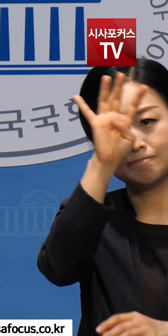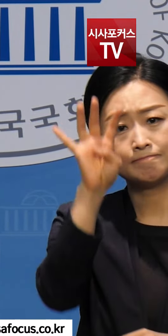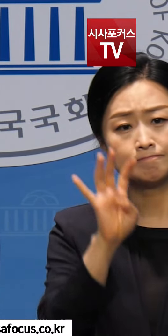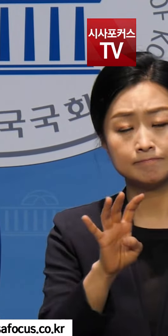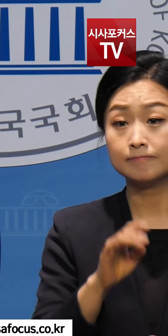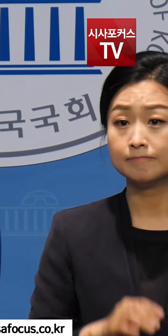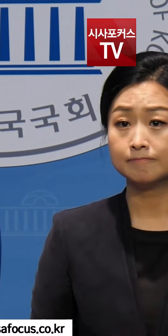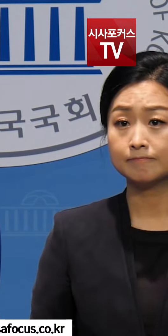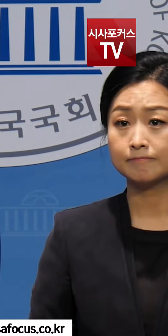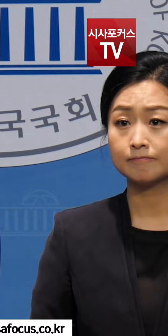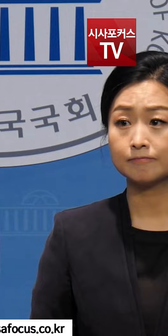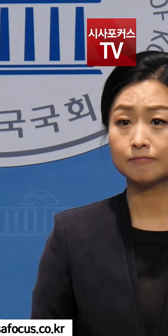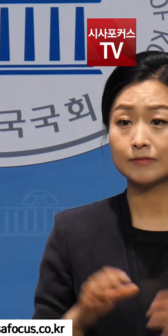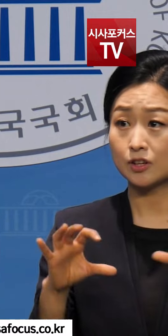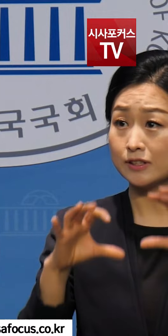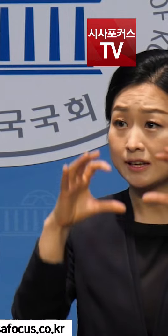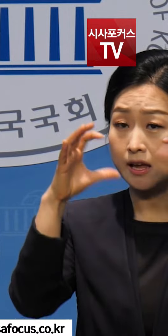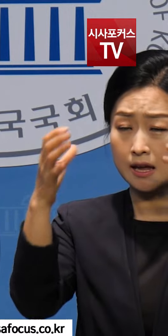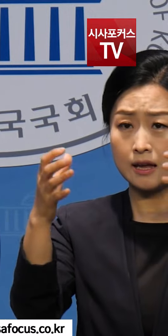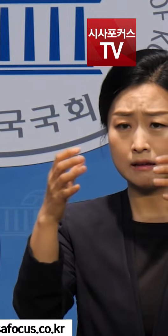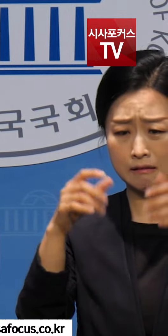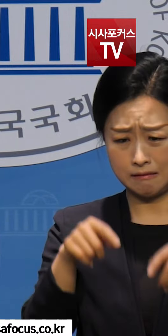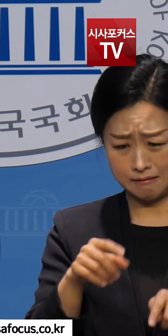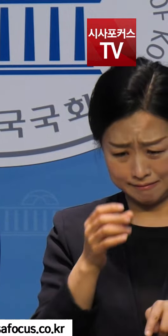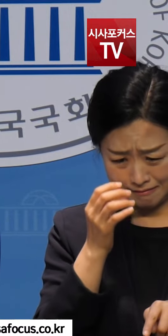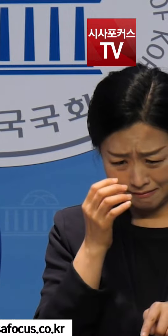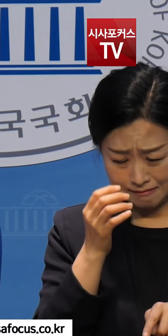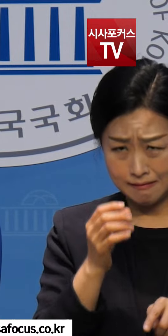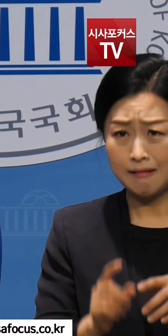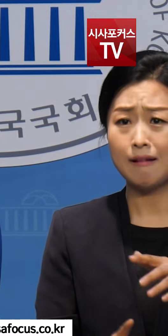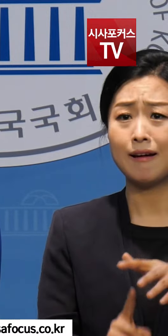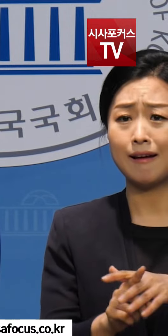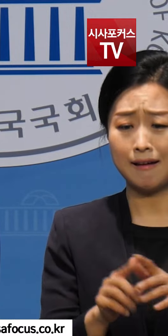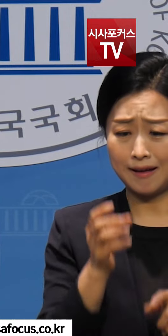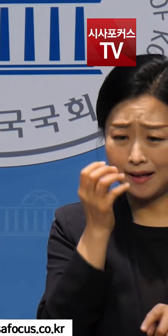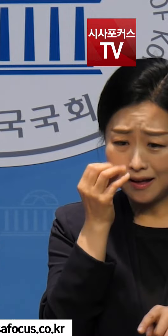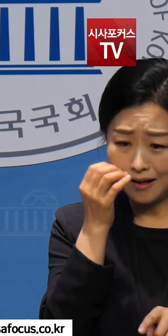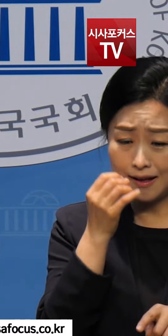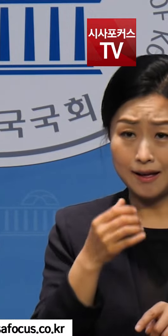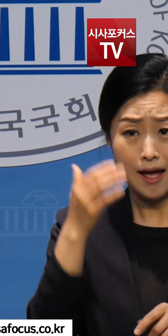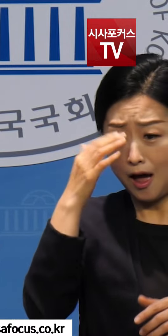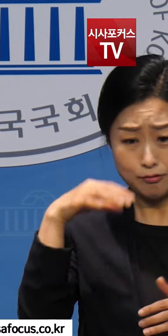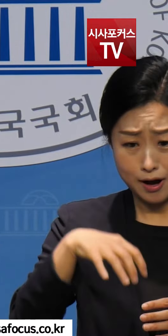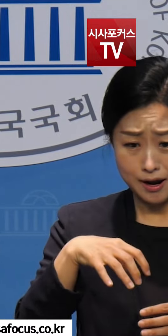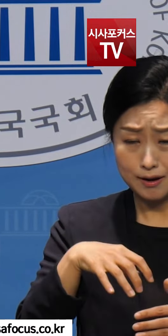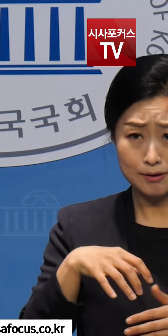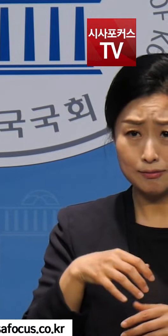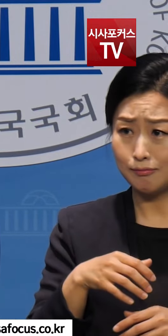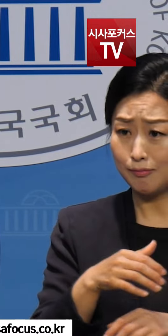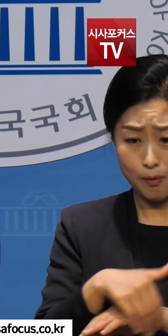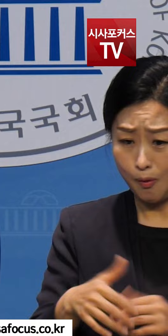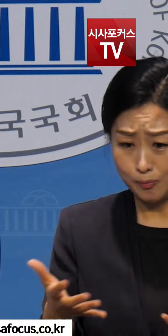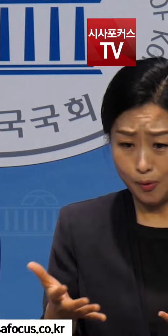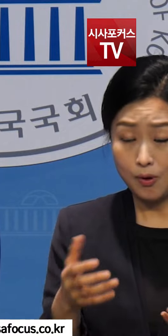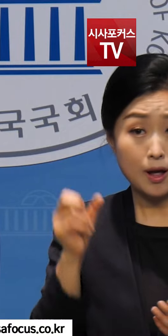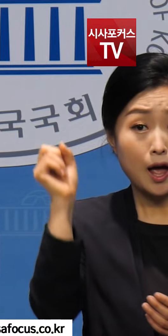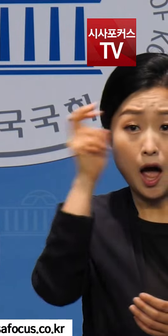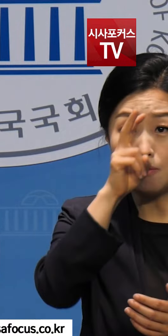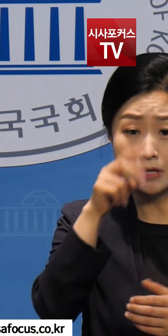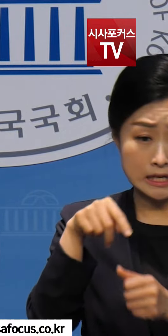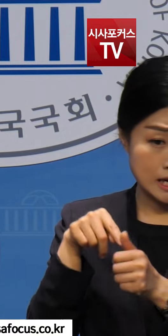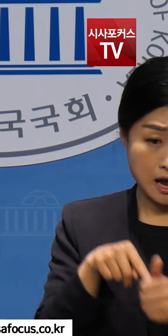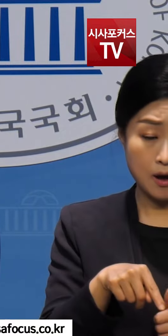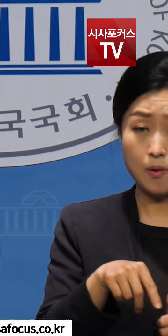정책입니다 세계에서 유래를 찾을 수도 없고 국내에서도 검토된 바가 전혀 없는 제도를 국민들에게